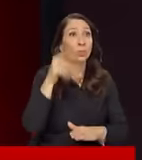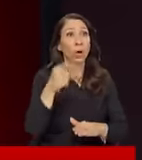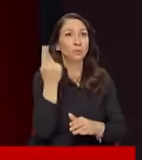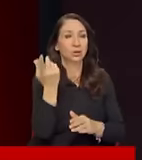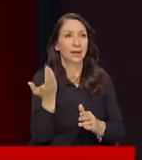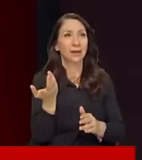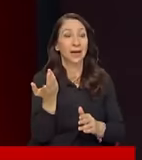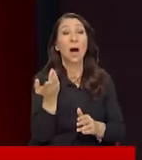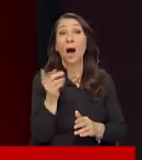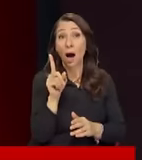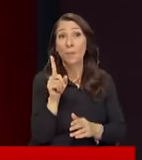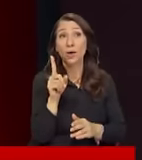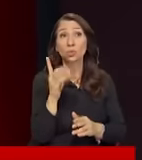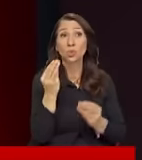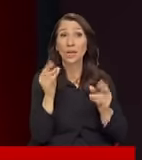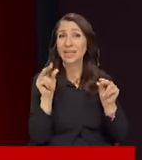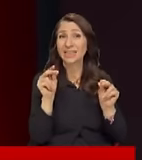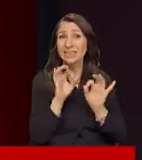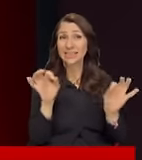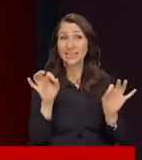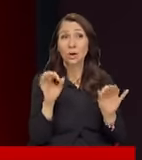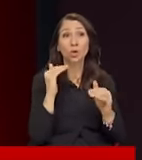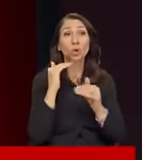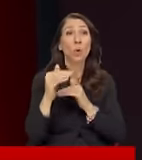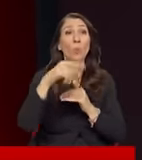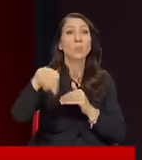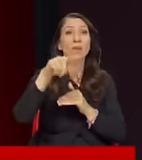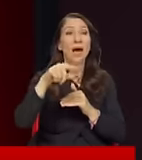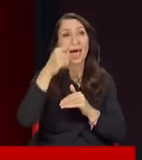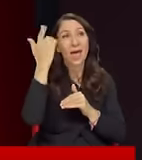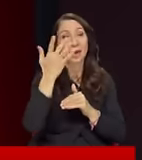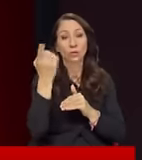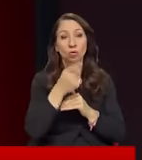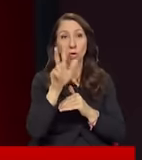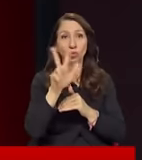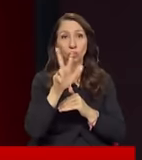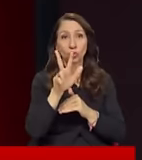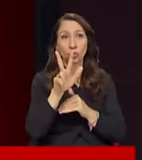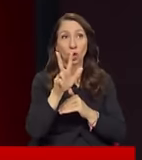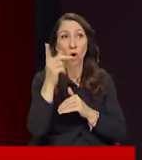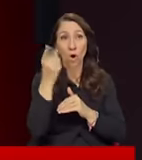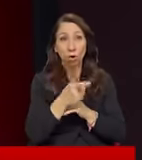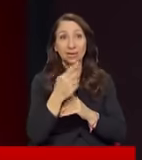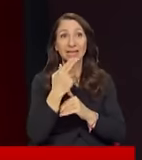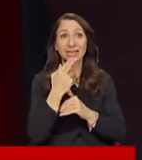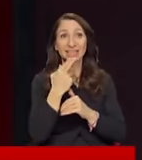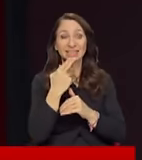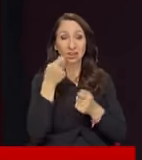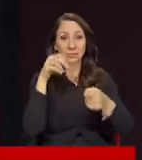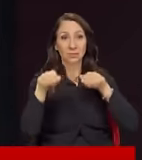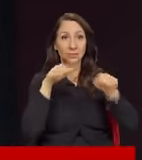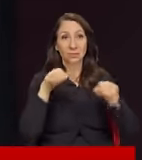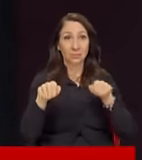bir şey. Ama çok yetersiz tabii. Şu an toplumda eğer %30 oranındaysa kadınların